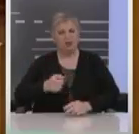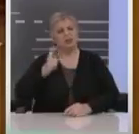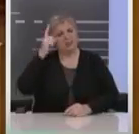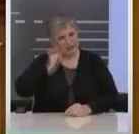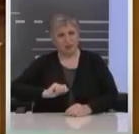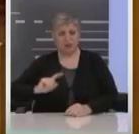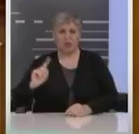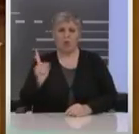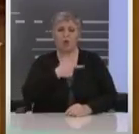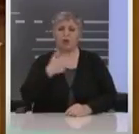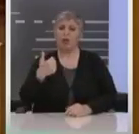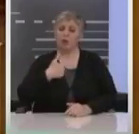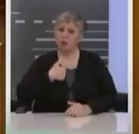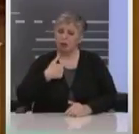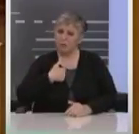έκδοση